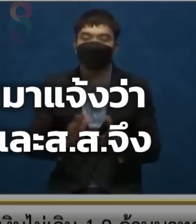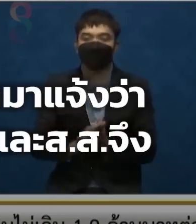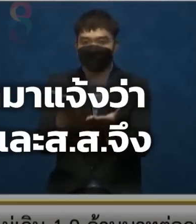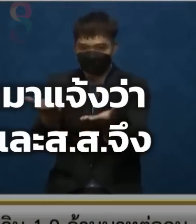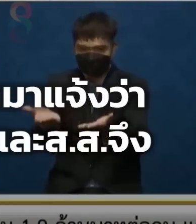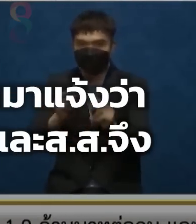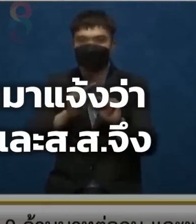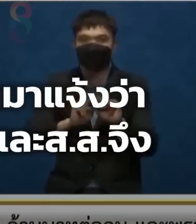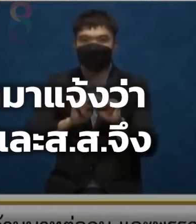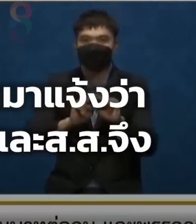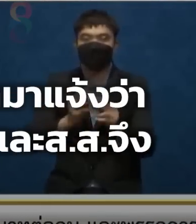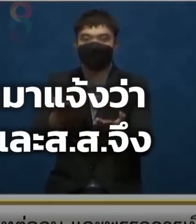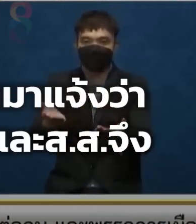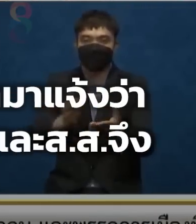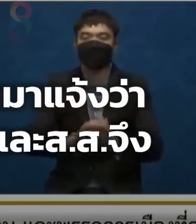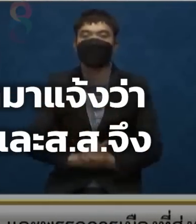เชิญครับ